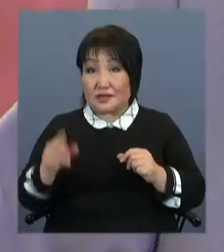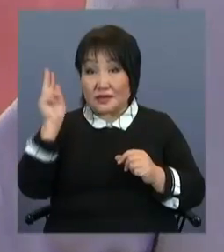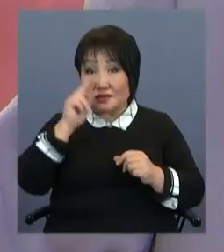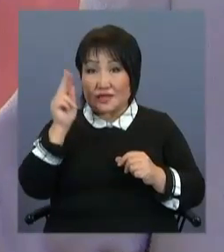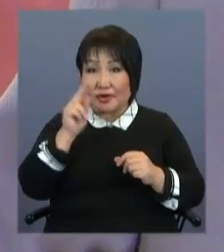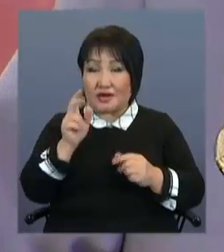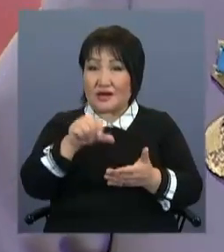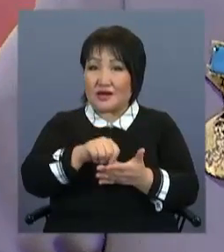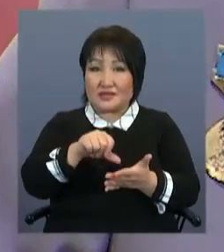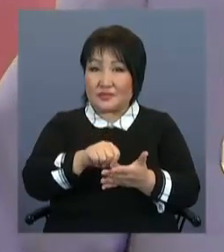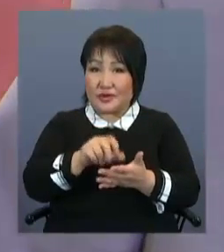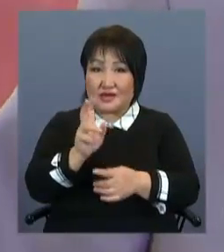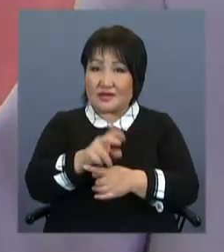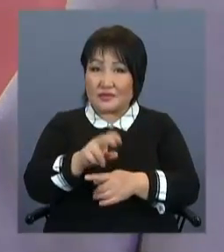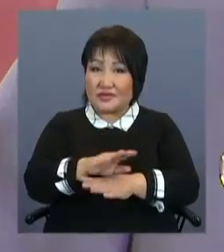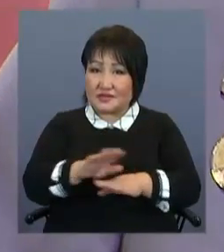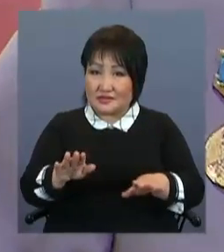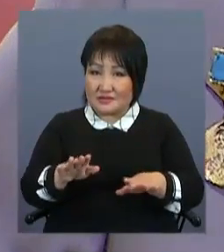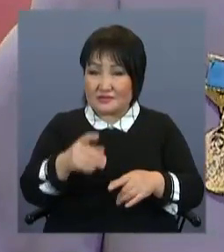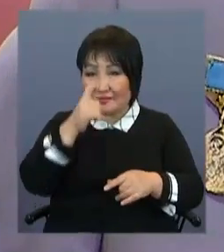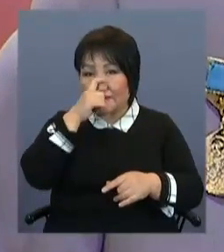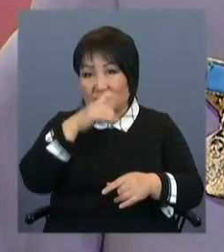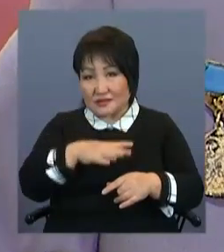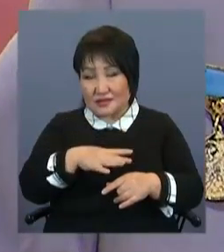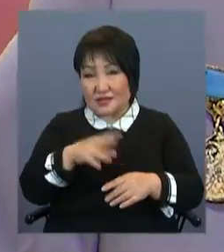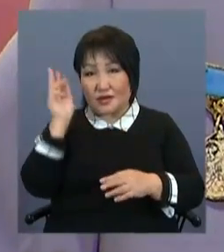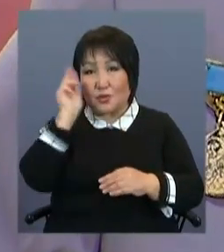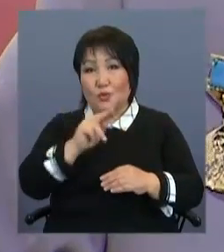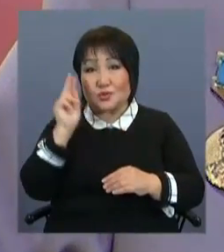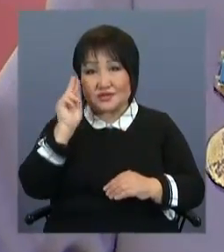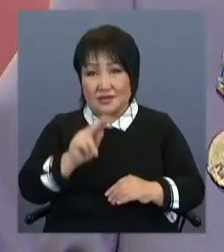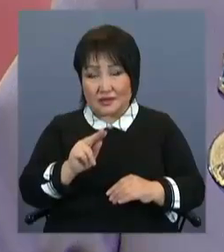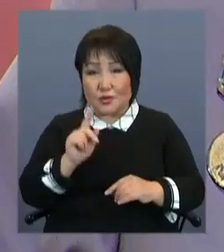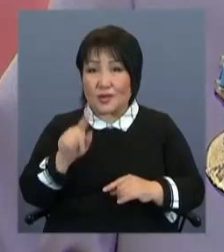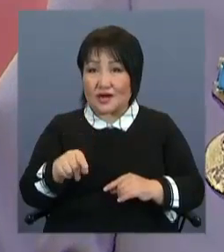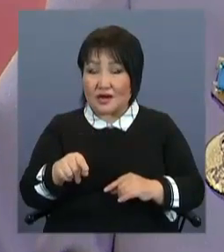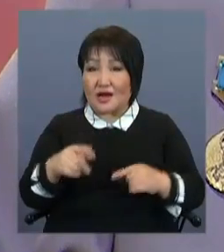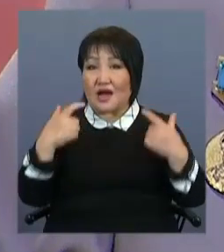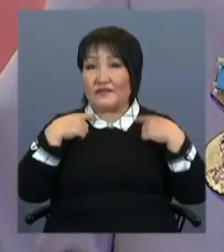жүрсе, нашар оқыса, оларға мысалға офицер шен бермей,